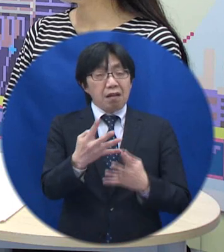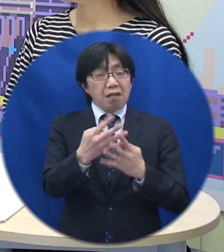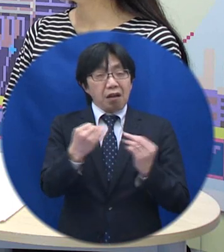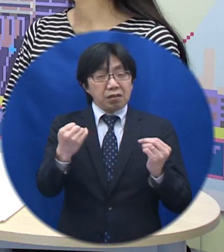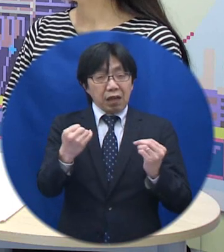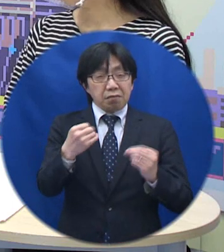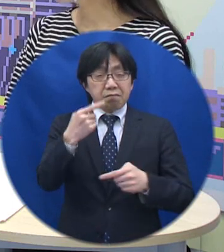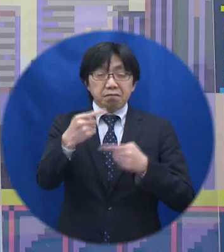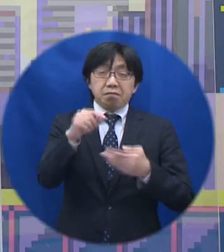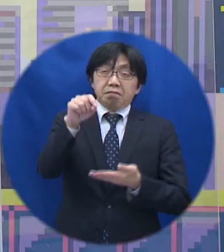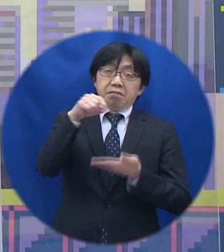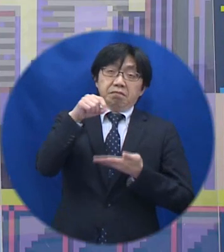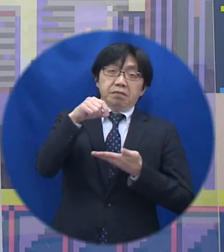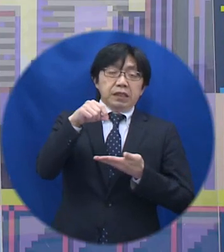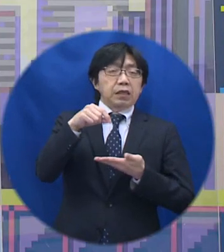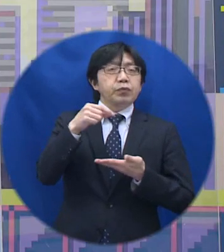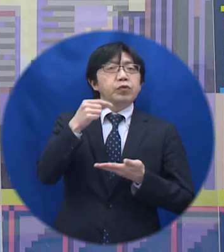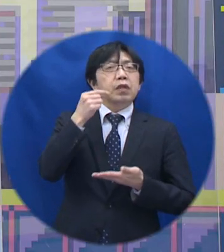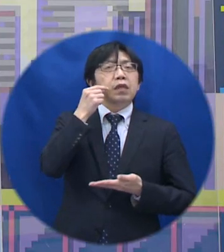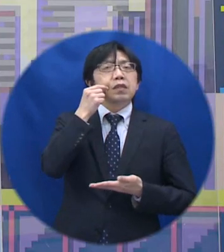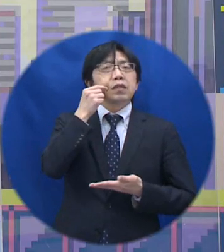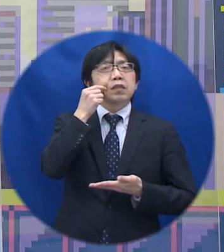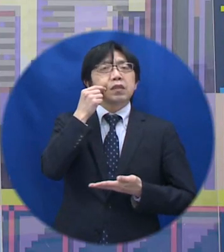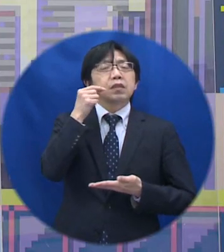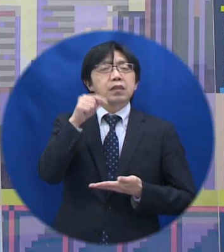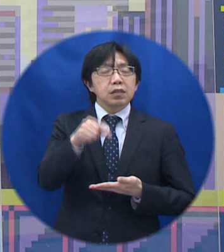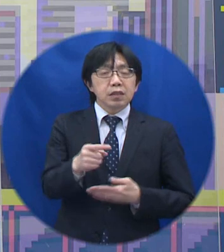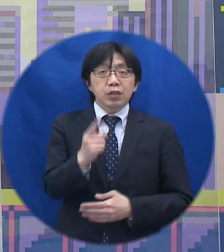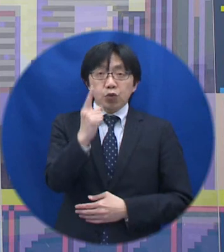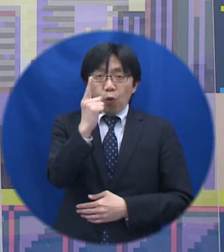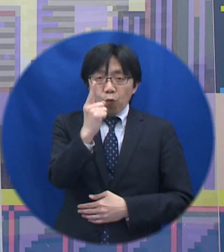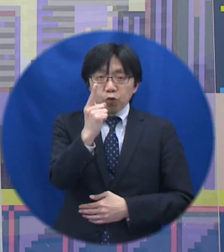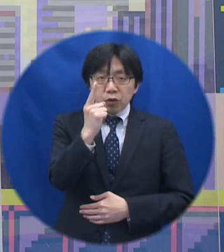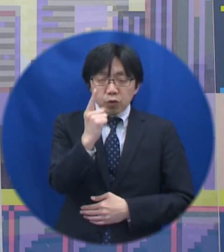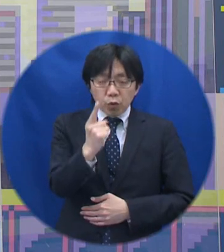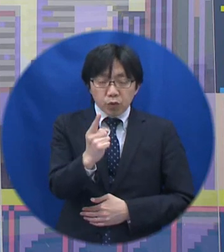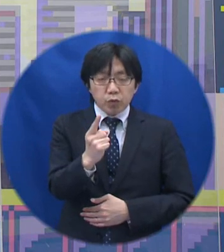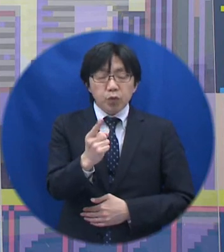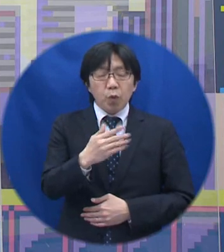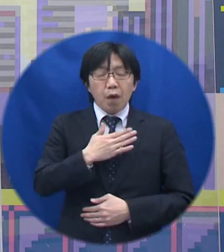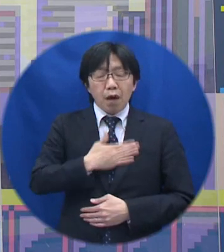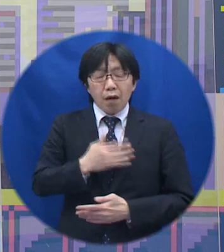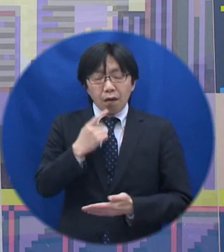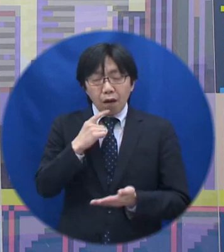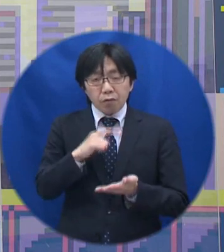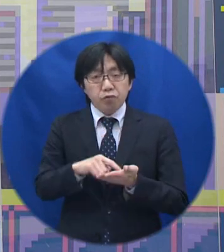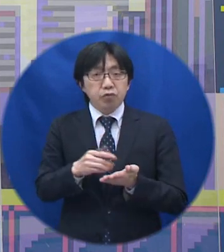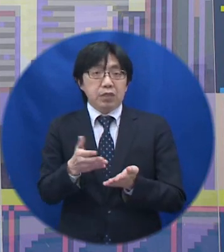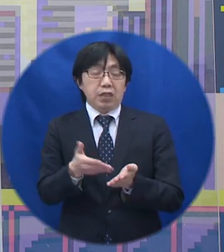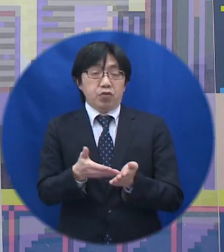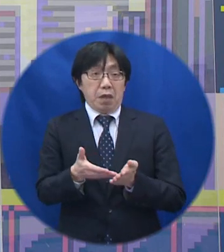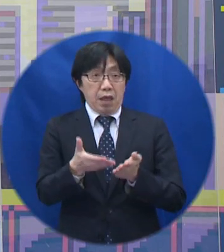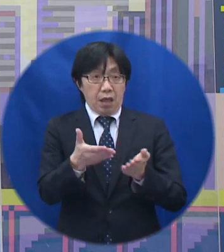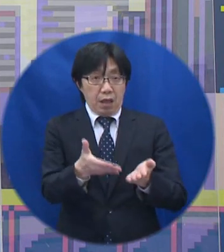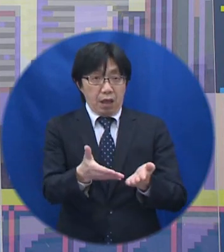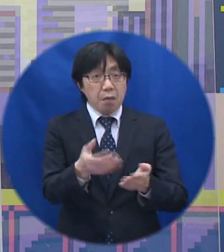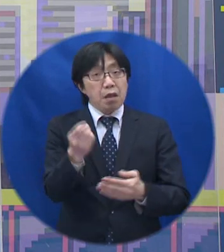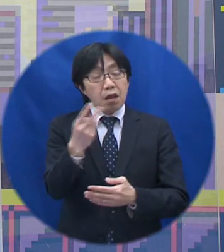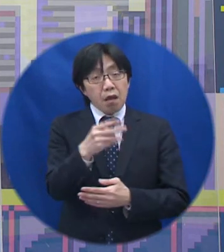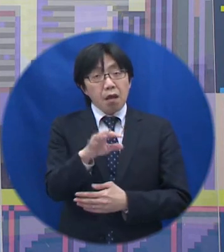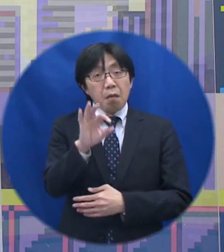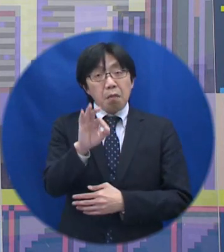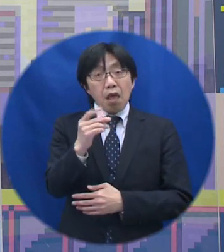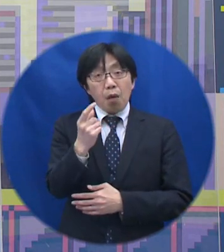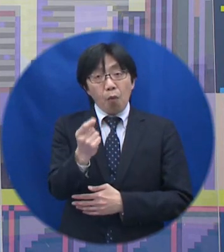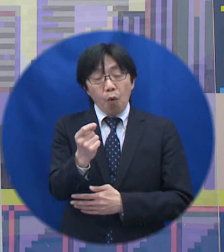が苦手ですので、一つ一つ手順を分かりやすく伝えていくようにする、 はい、 メモを書いて渡すよう